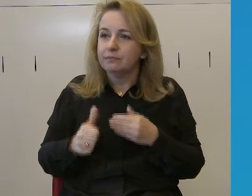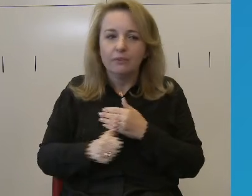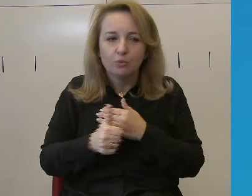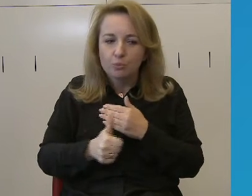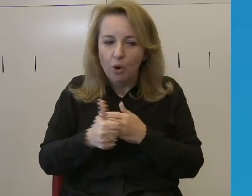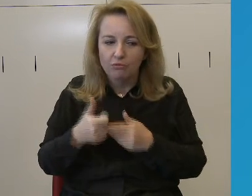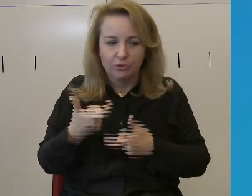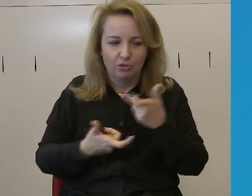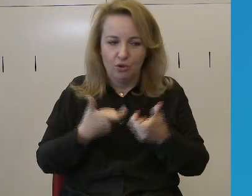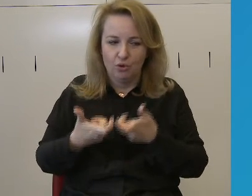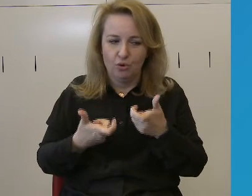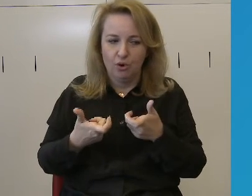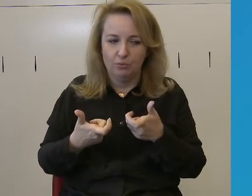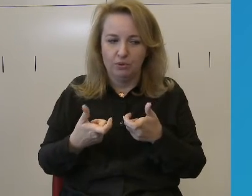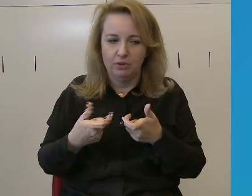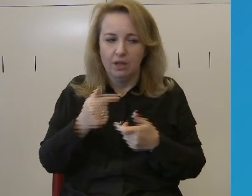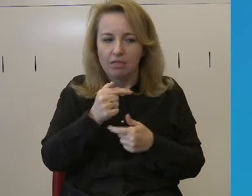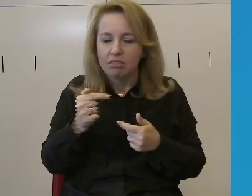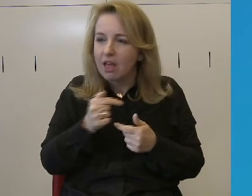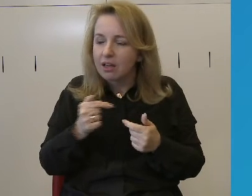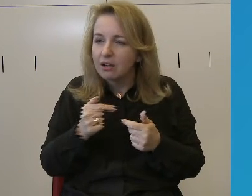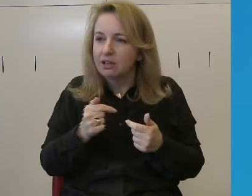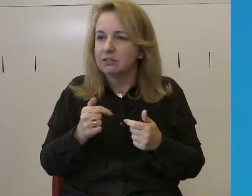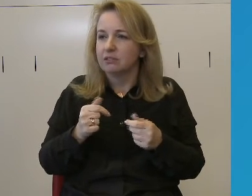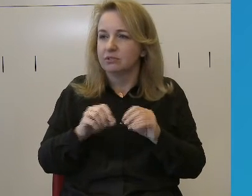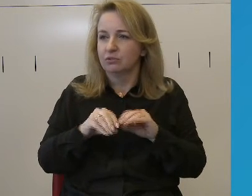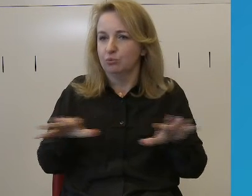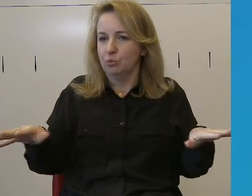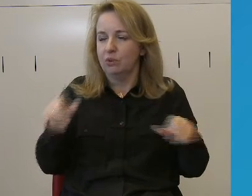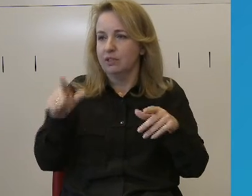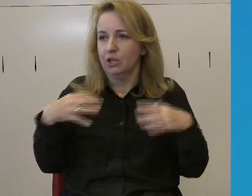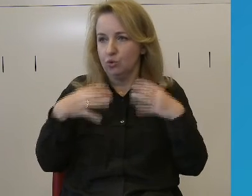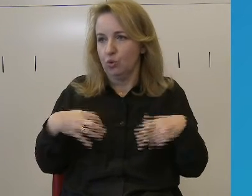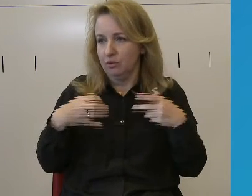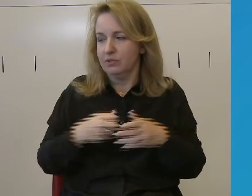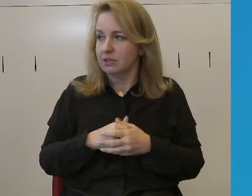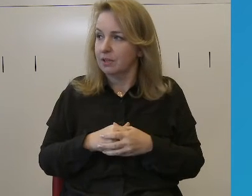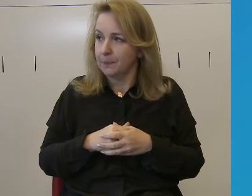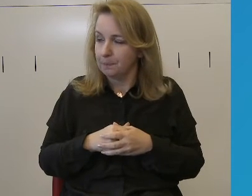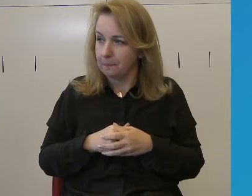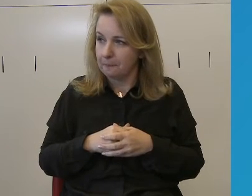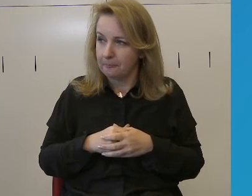powodowała nadmiernego, negatywnego skutku dla środowiska.